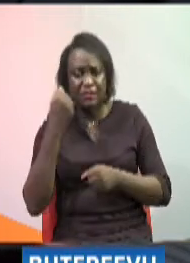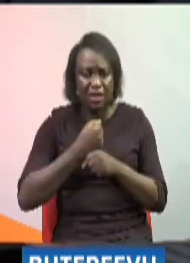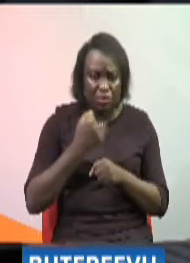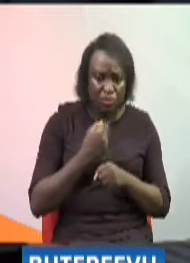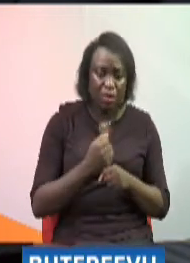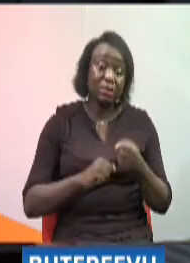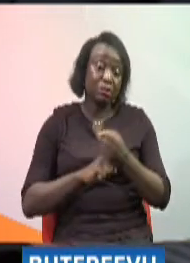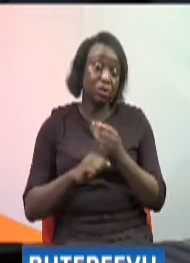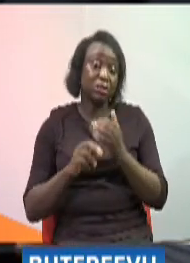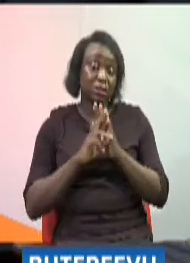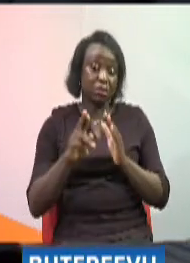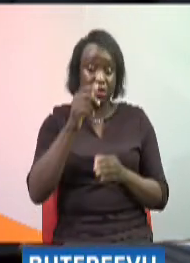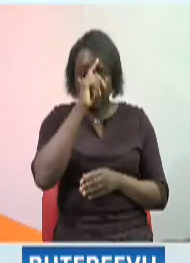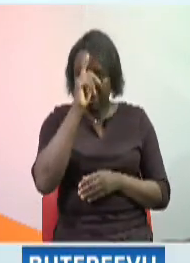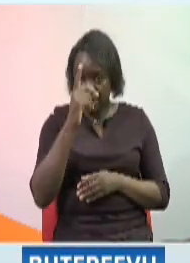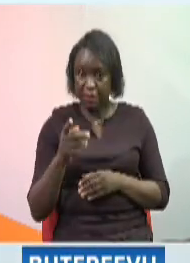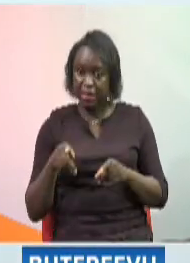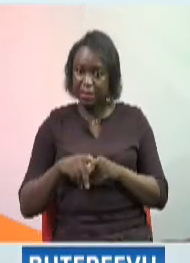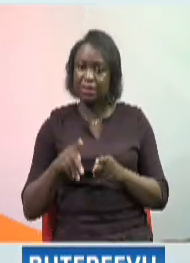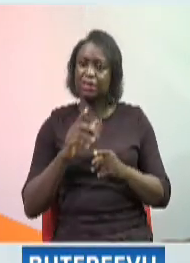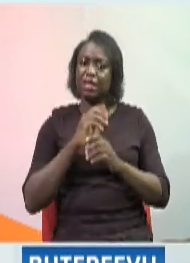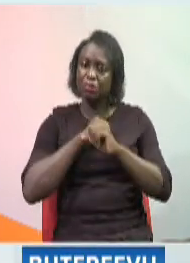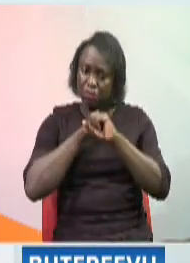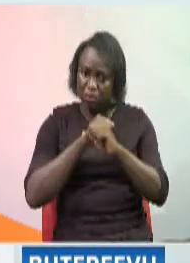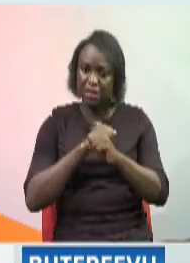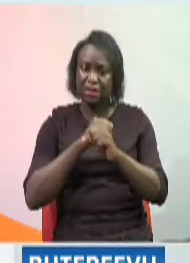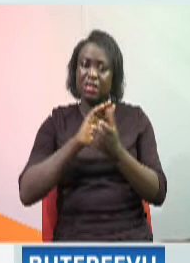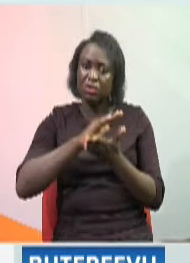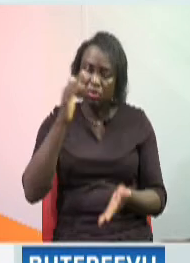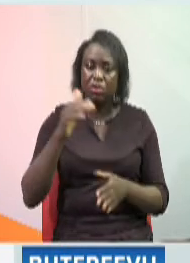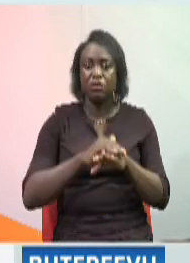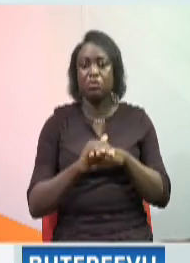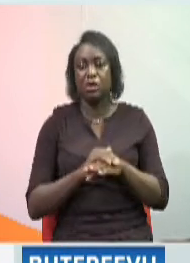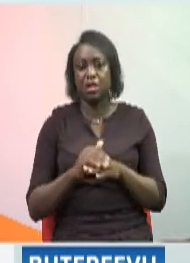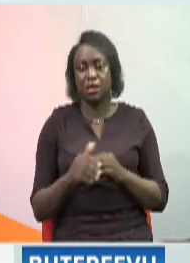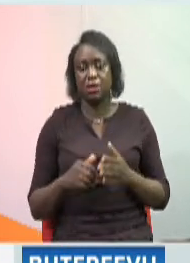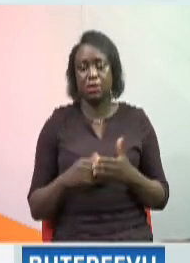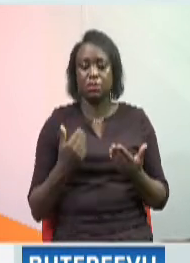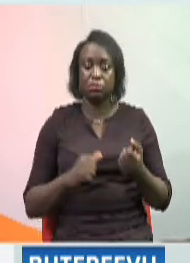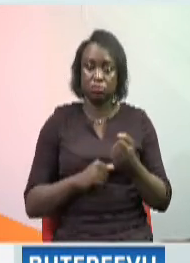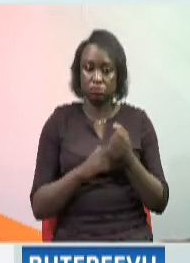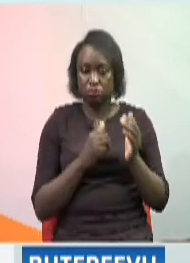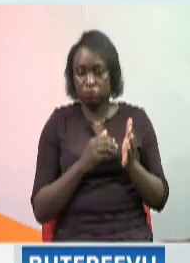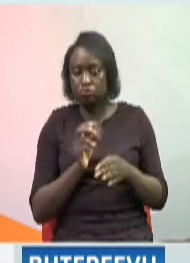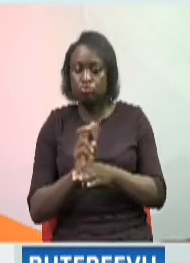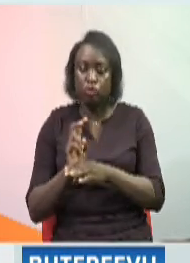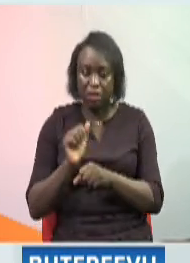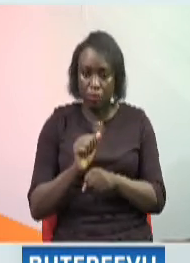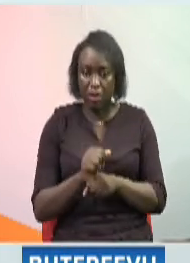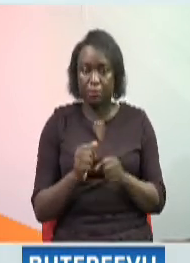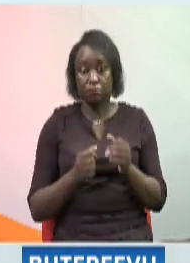Kabaka n'okukuuma ekitiibwa kya Buganda. Mbakwatizaako okulondoola emirimu, okuteekateeka embalirira